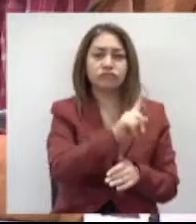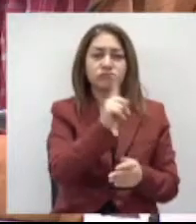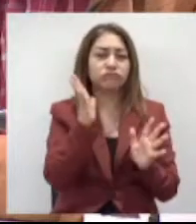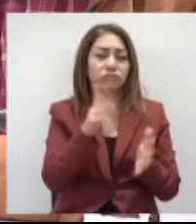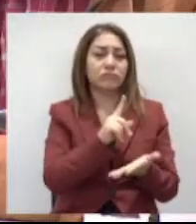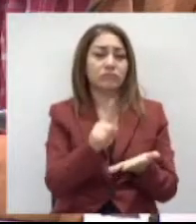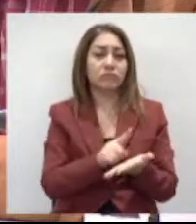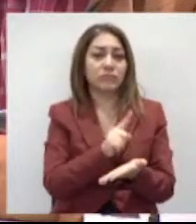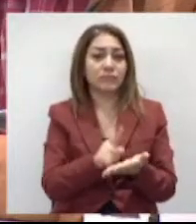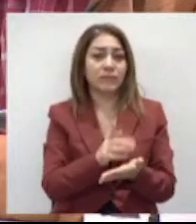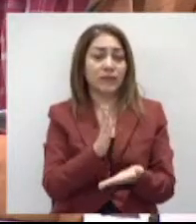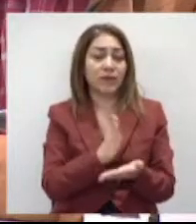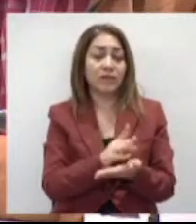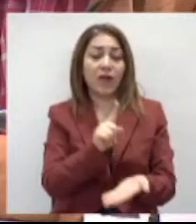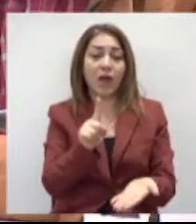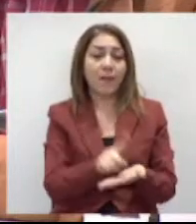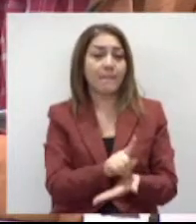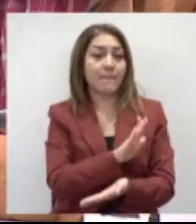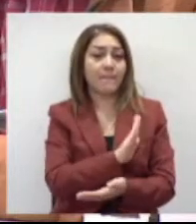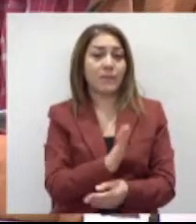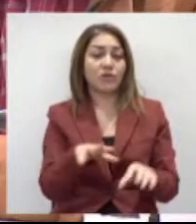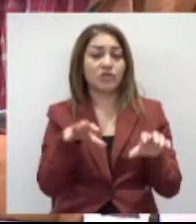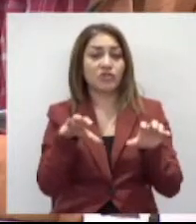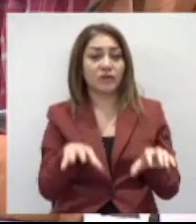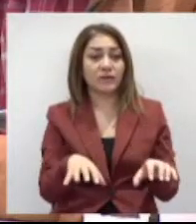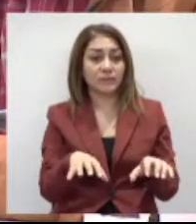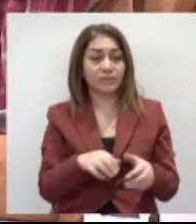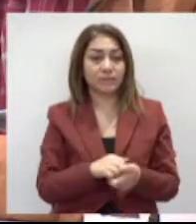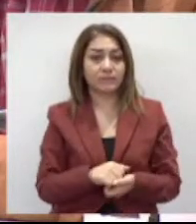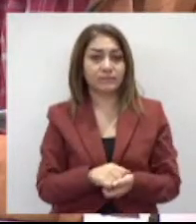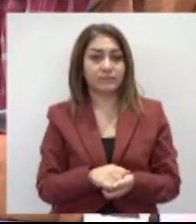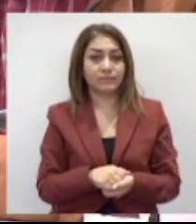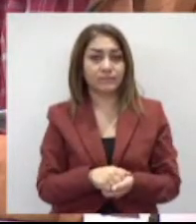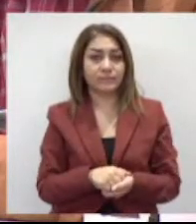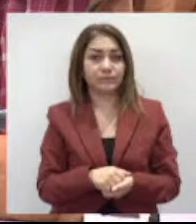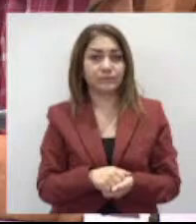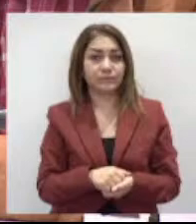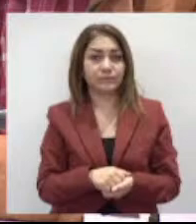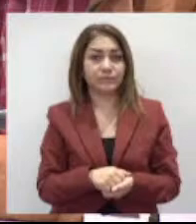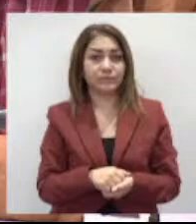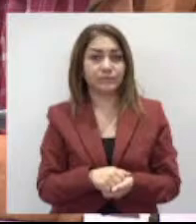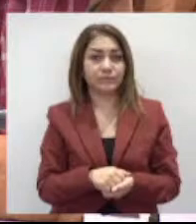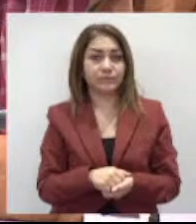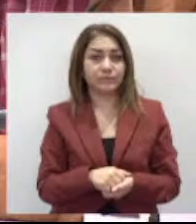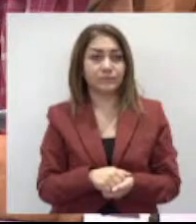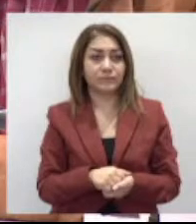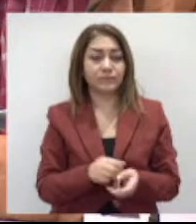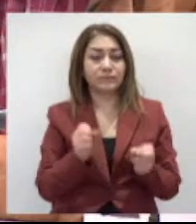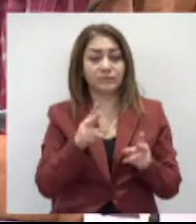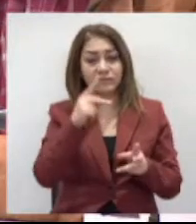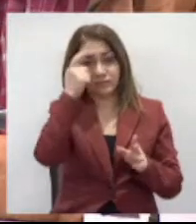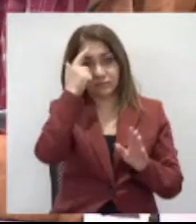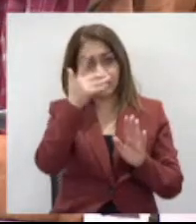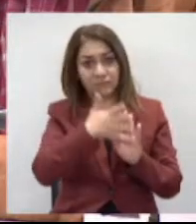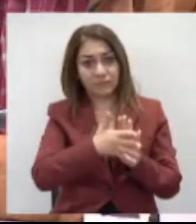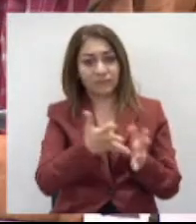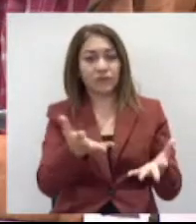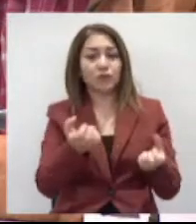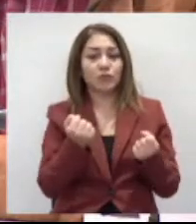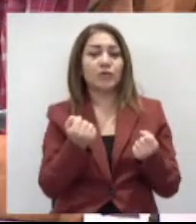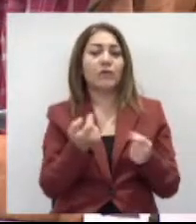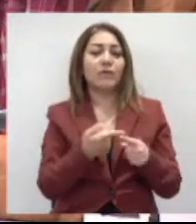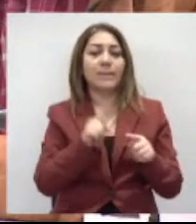եւ անպայման չի, որ նախագահը, ինչպես ընկալվում է շատ դեպքերում,